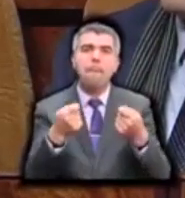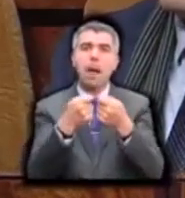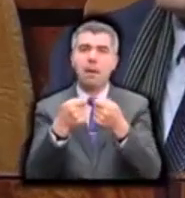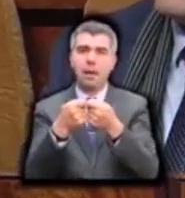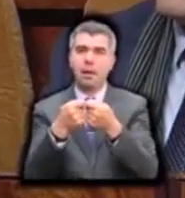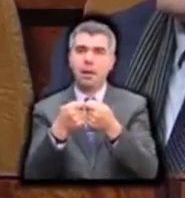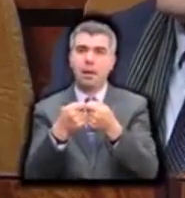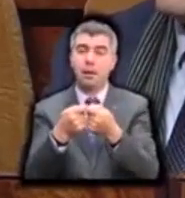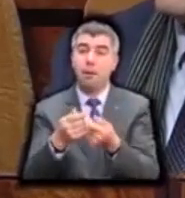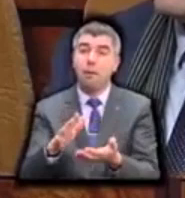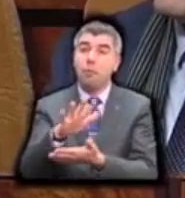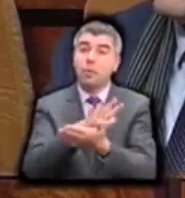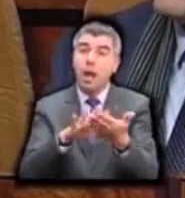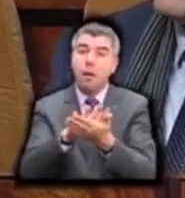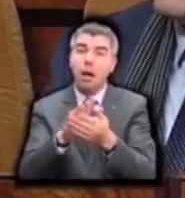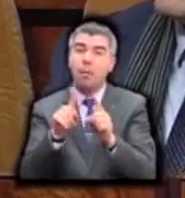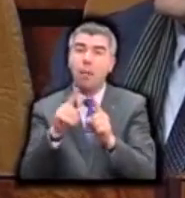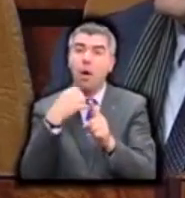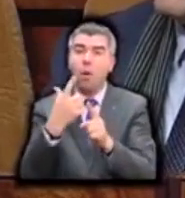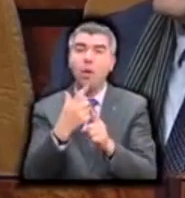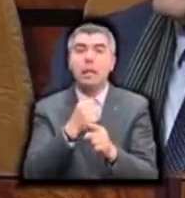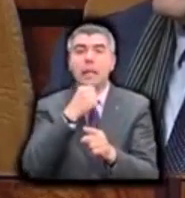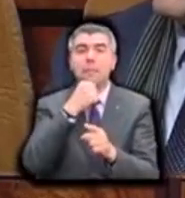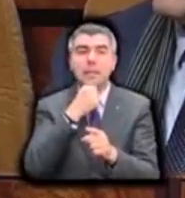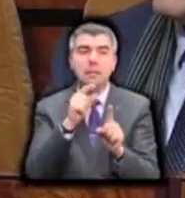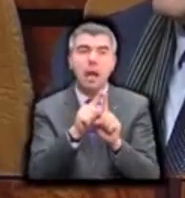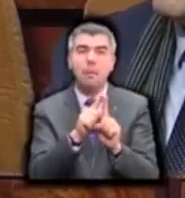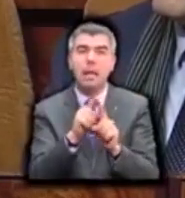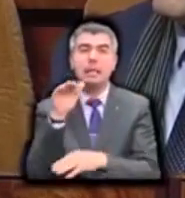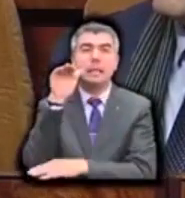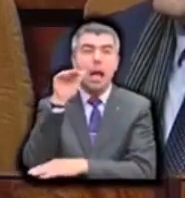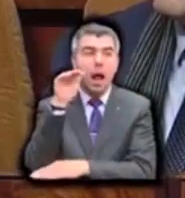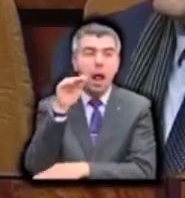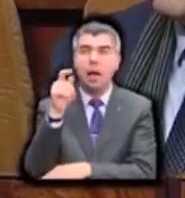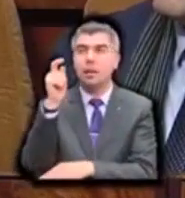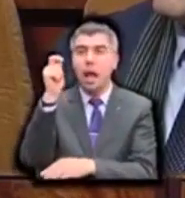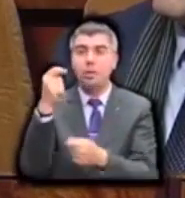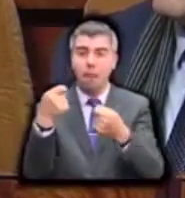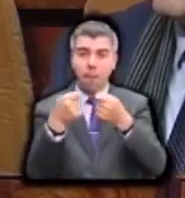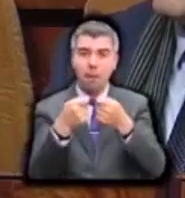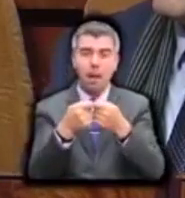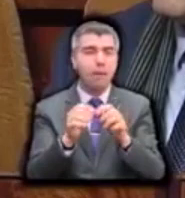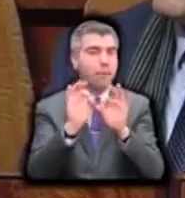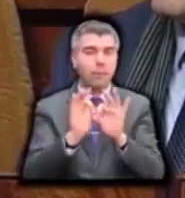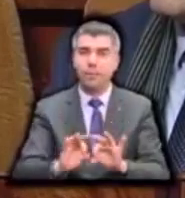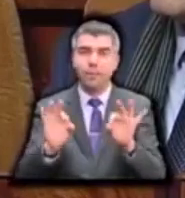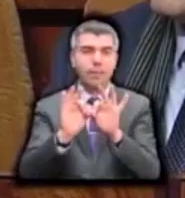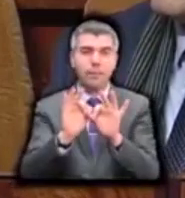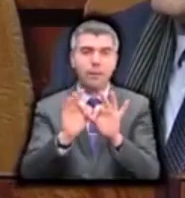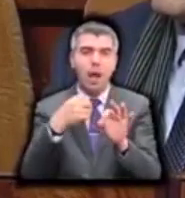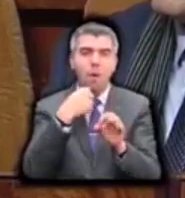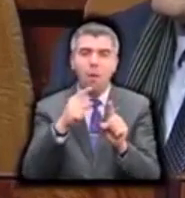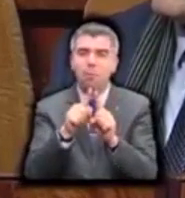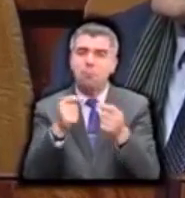يختلف، يعني المسن في الأقاليم الصحراوية ماشي هو المسن في الشمال ماشي هو، ولهذا خديتوا معيار واحد في مراكز